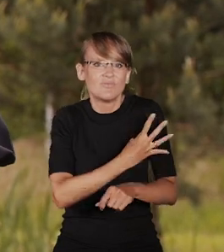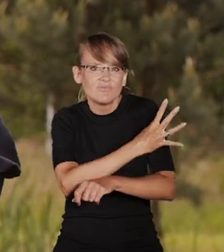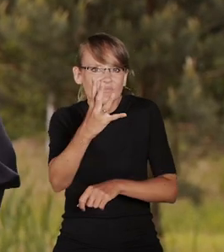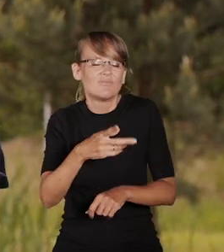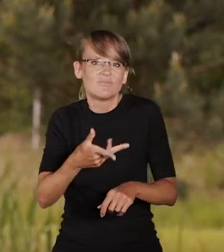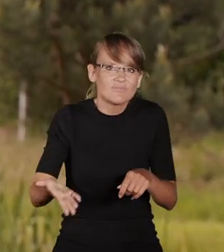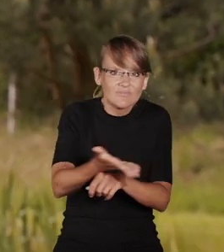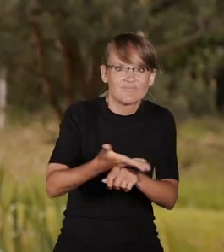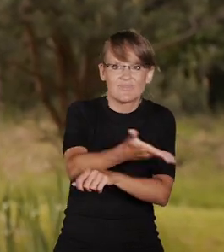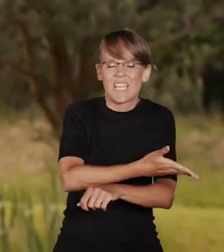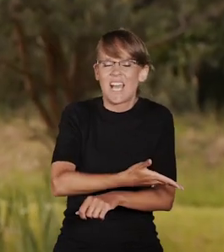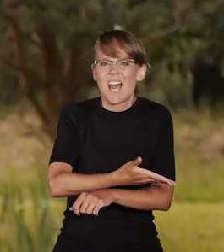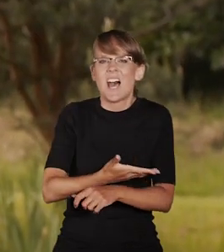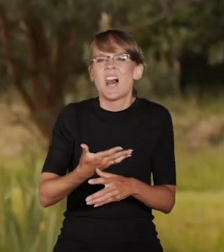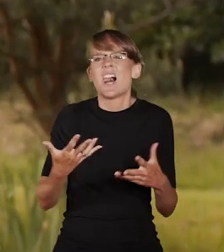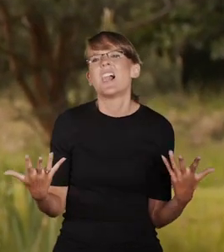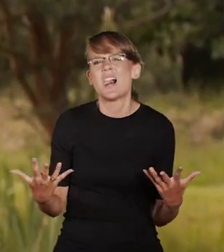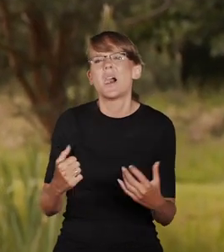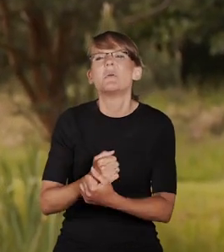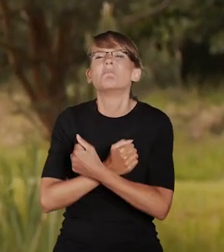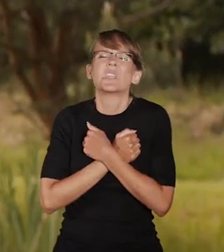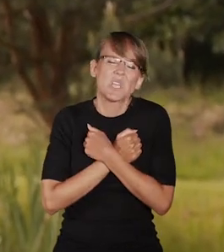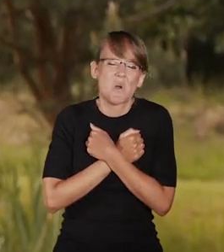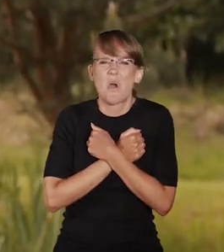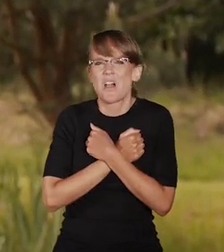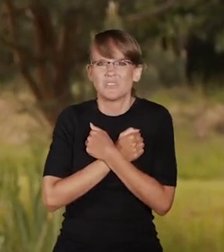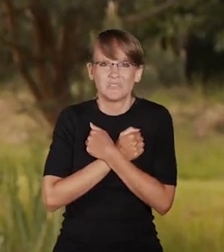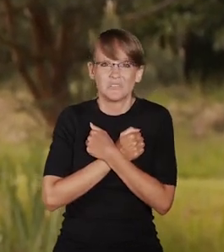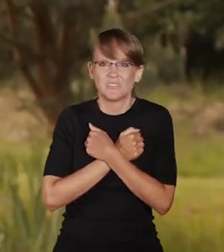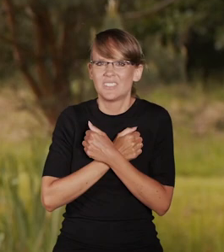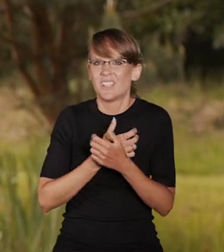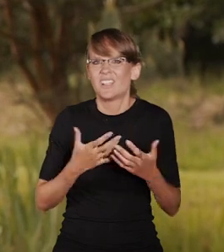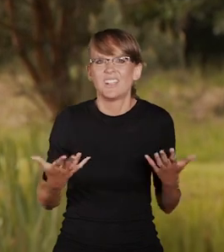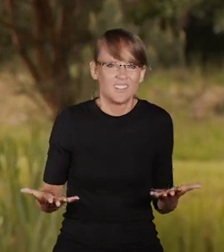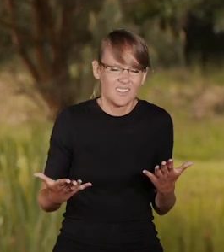Co pan? Gdzie te ręce? Gdzie? Boże, jak ja pana nienawidzę. Ach,